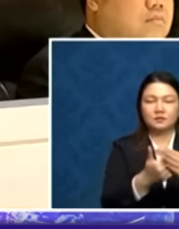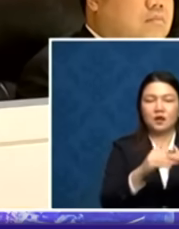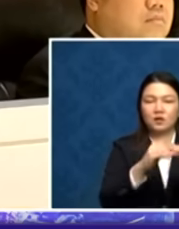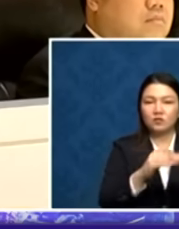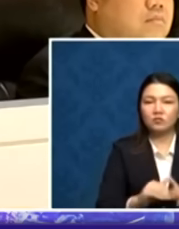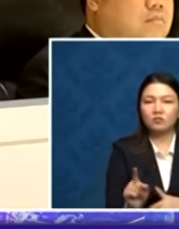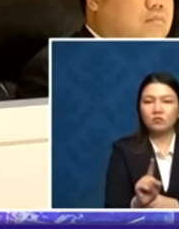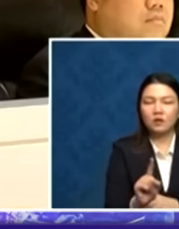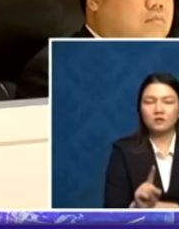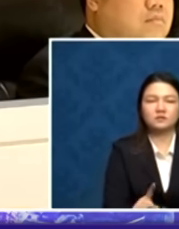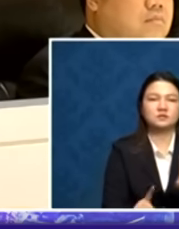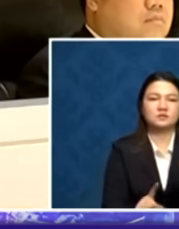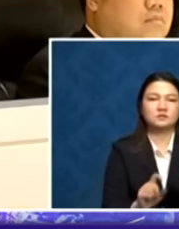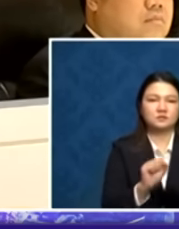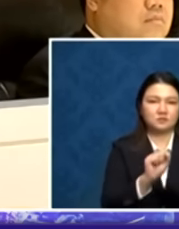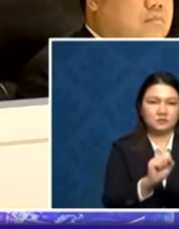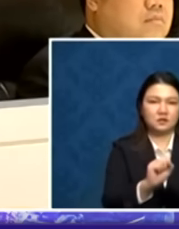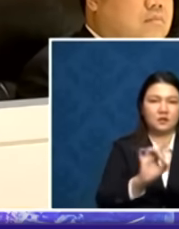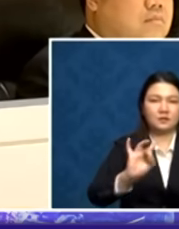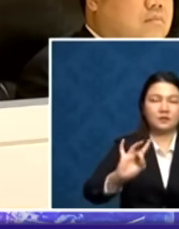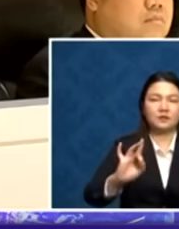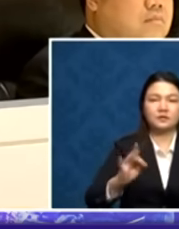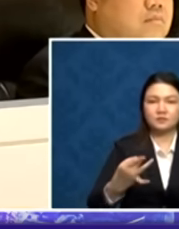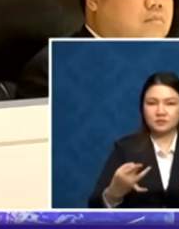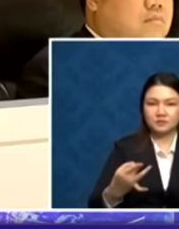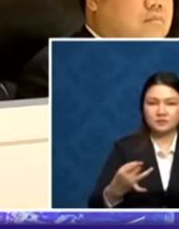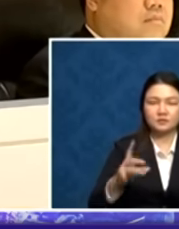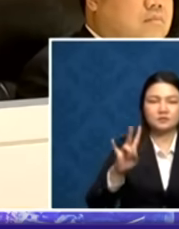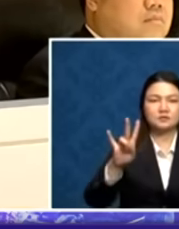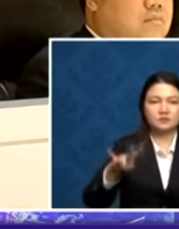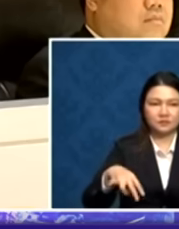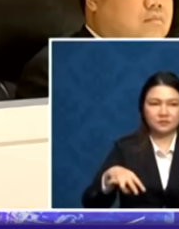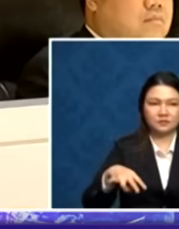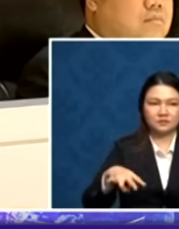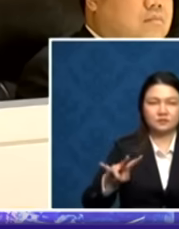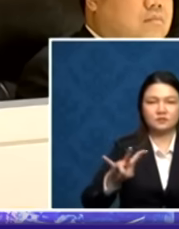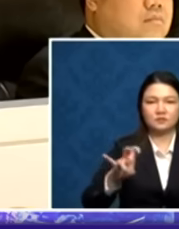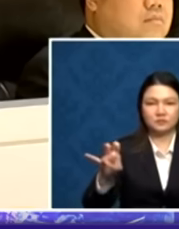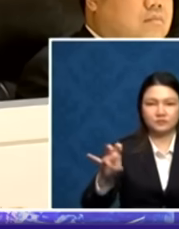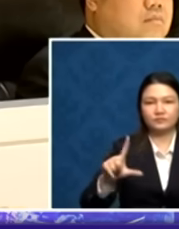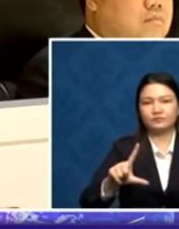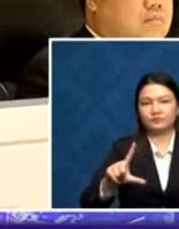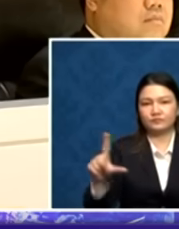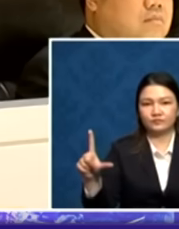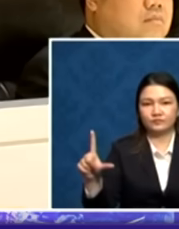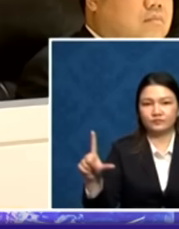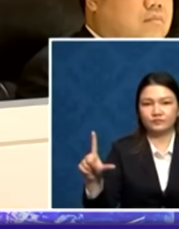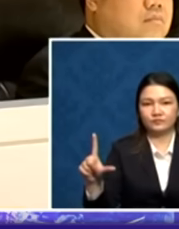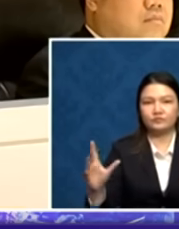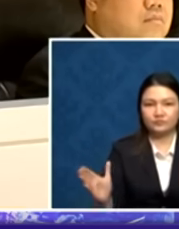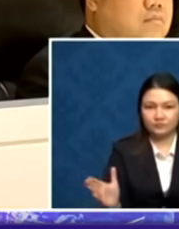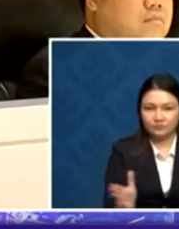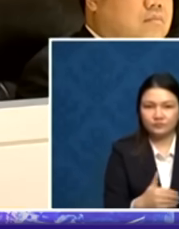ล้านบาทโดยประมาณซึ่ง 400,000 กว่าล้านนี้เป็นเงินต้น